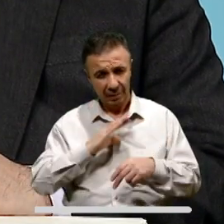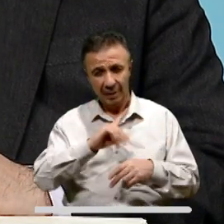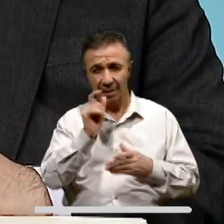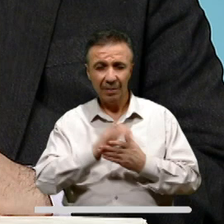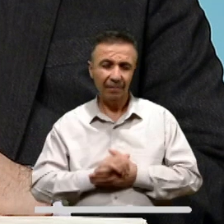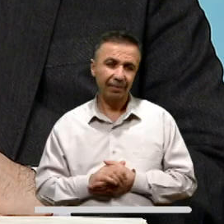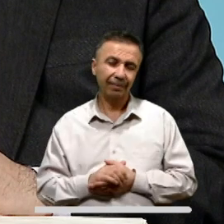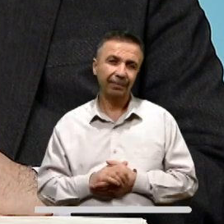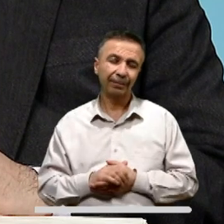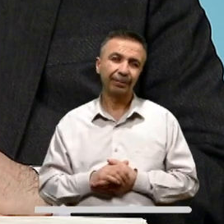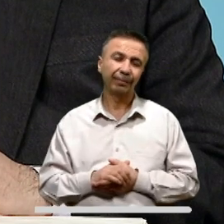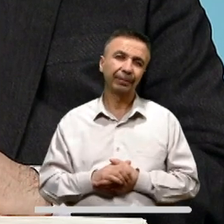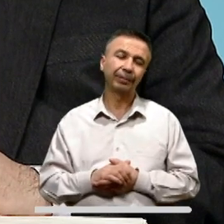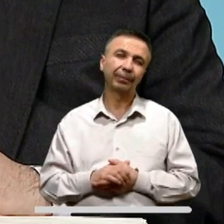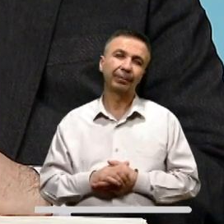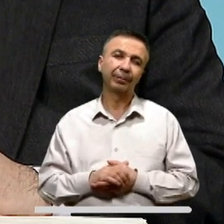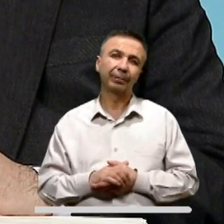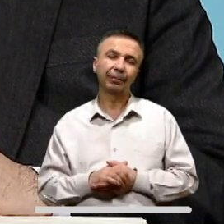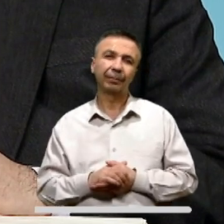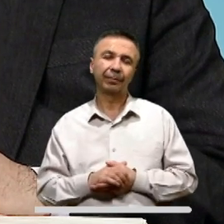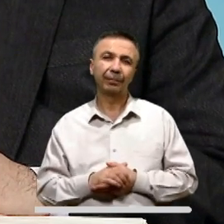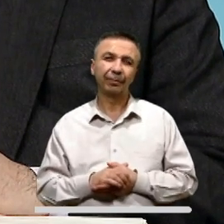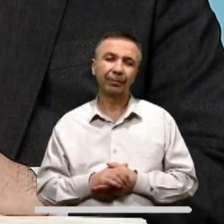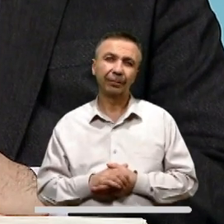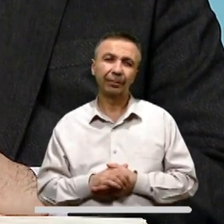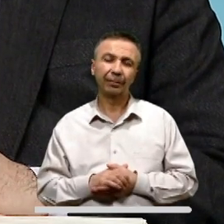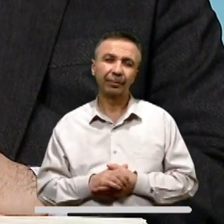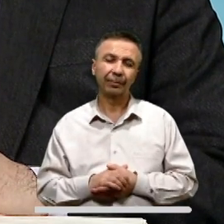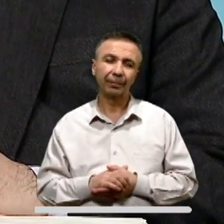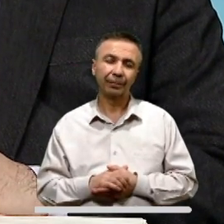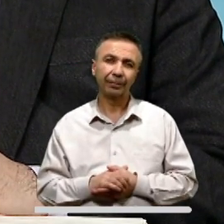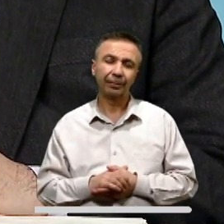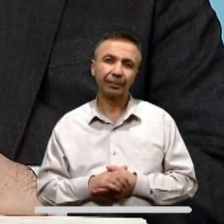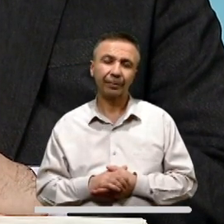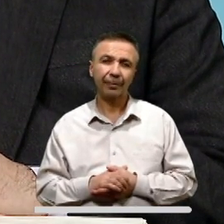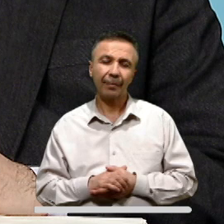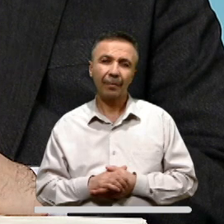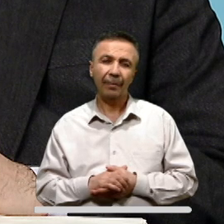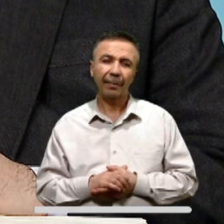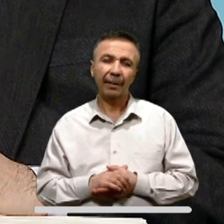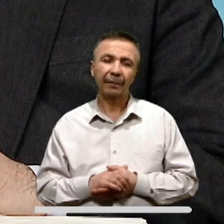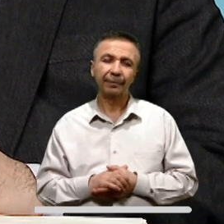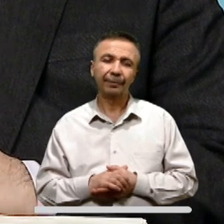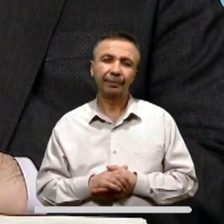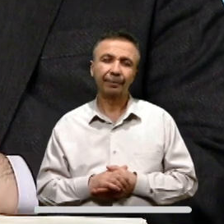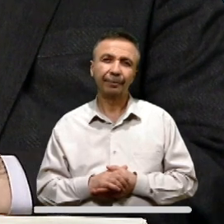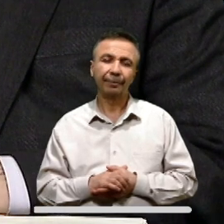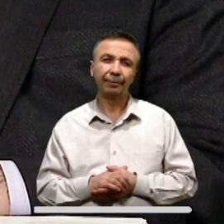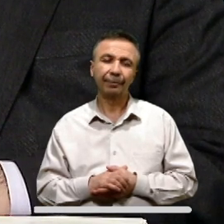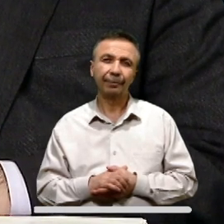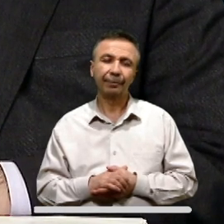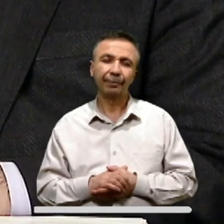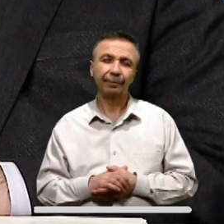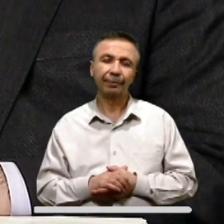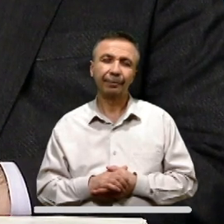Bunun hakkında bilgilendirilmek istiyorum. Peki. Soralım efendim. İstanbul'a selam ediyoruz. Hayırlı akşamlarınız olsun. Özel sağlık sigortası caiz